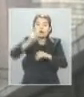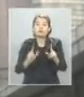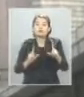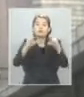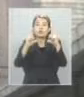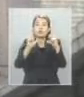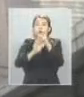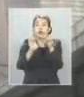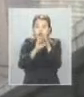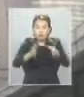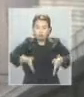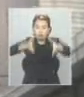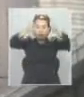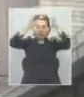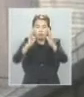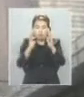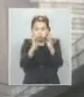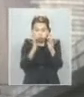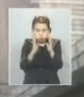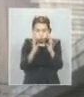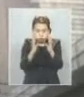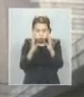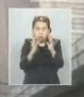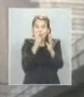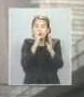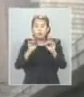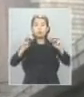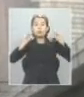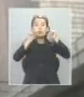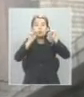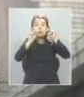ายไหวไปมาในช่วงที่เกิดแผ่นดินไหวค่ะ